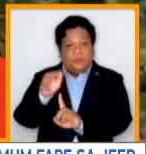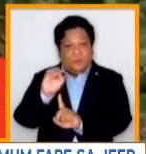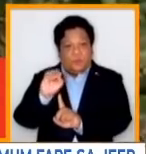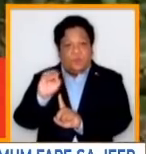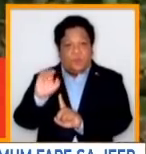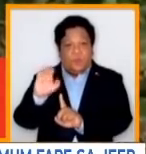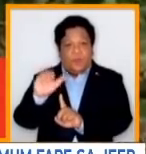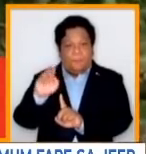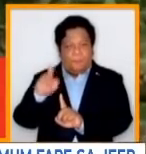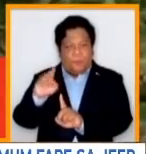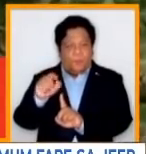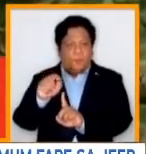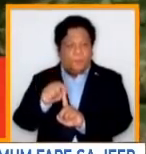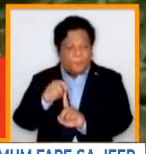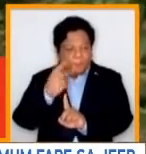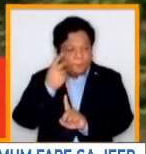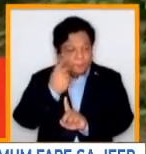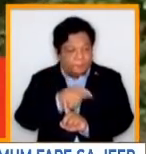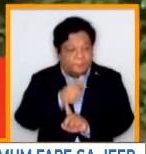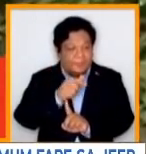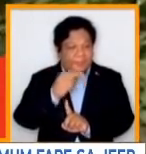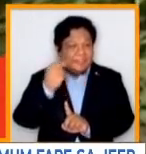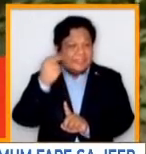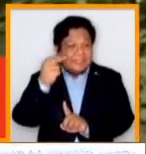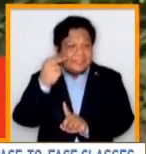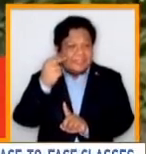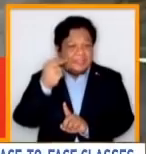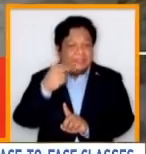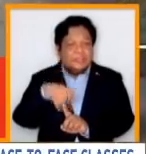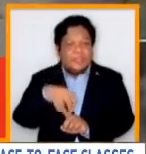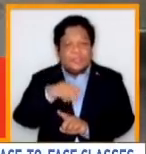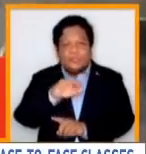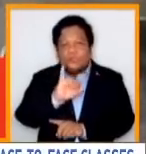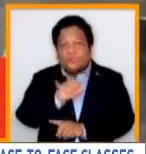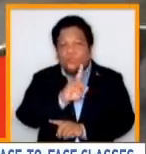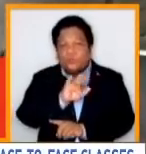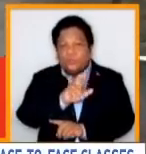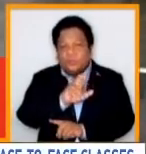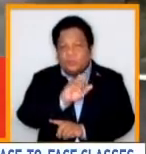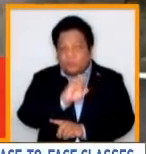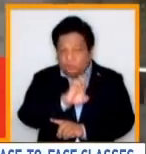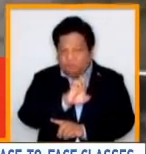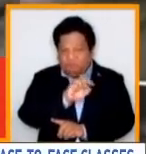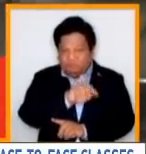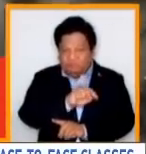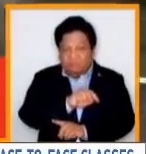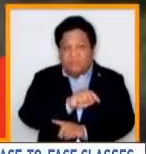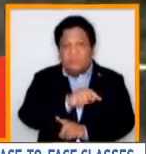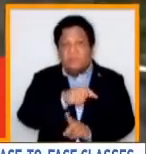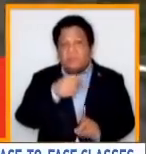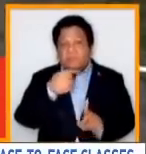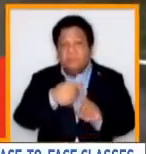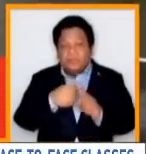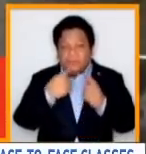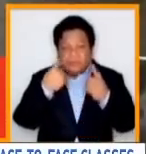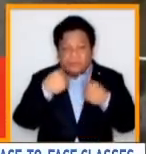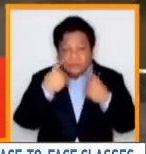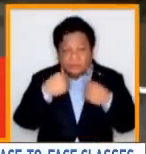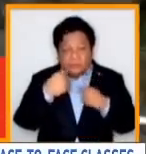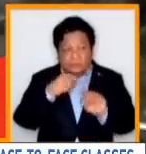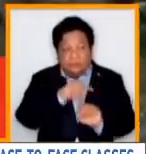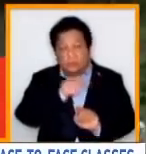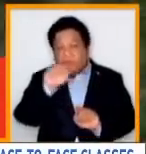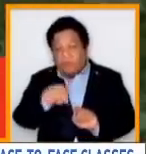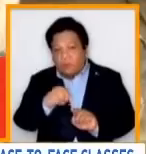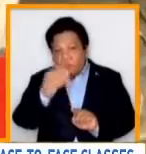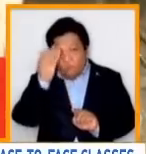ng pamangkin na si Judy Rose Tulipas. Di pa roon nagtapos ang kanyang pagtangis nang makilala naman ang apong si Talia